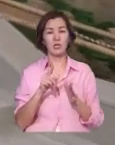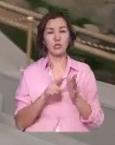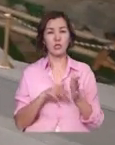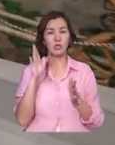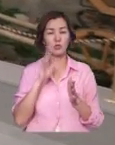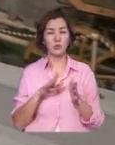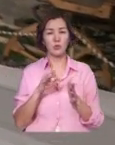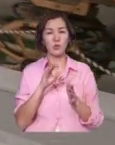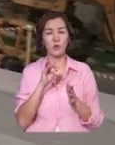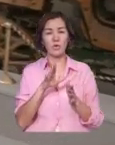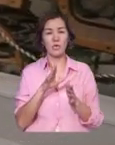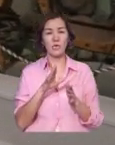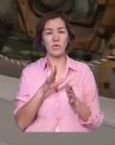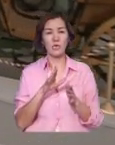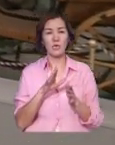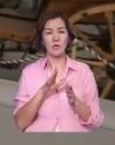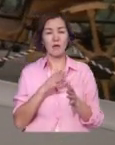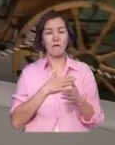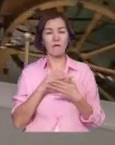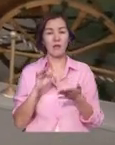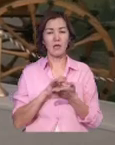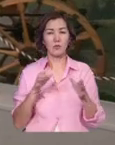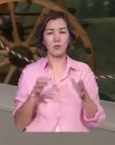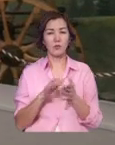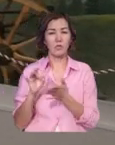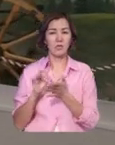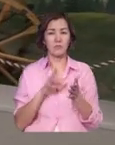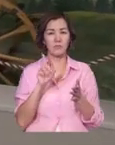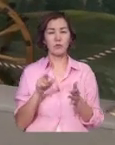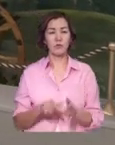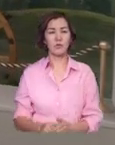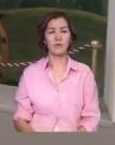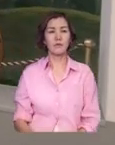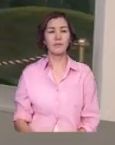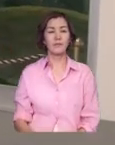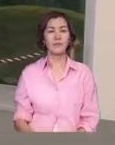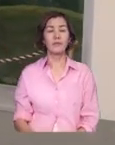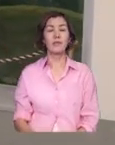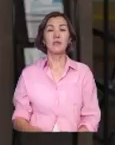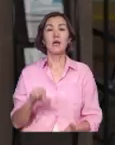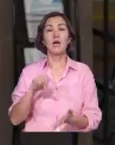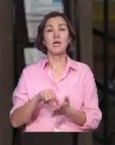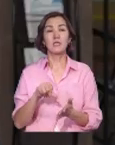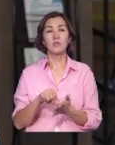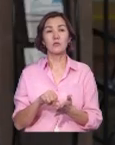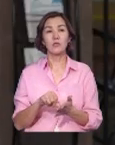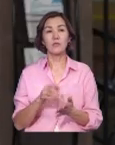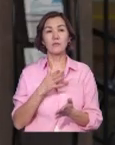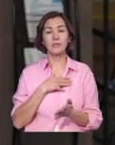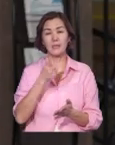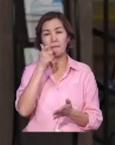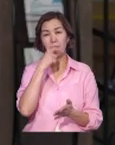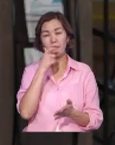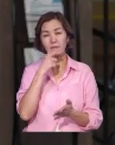волонтерлық экспедициясы. Шара аясында волонтерлер, қатысушылар, жаңағы біздің Панфилов